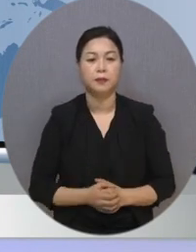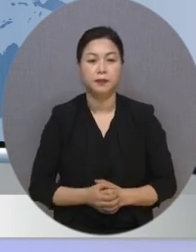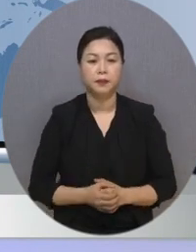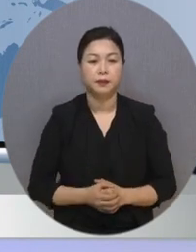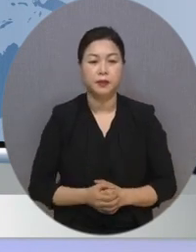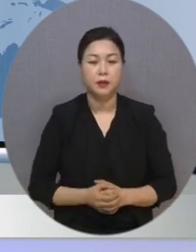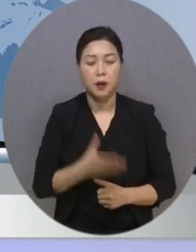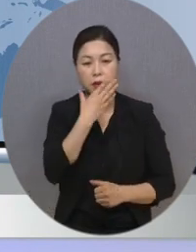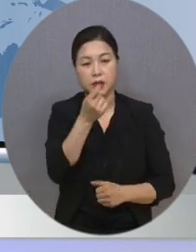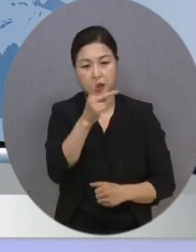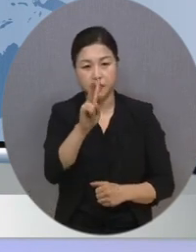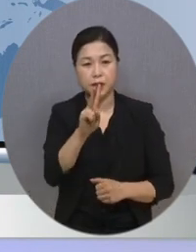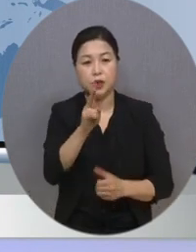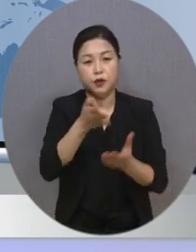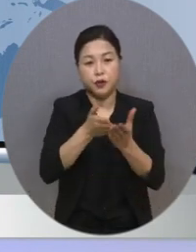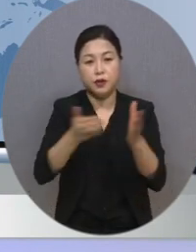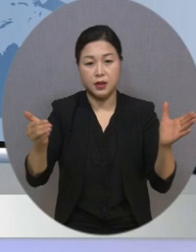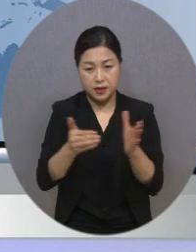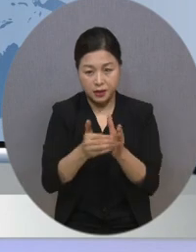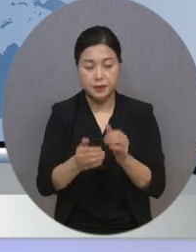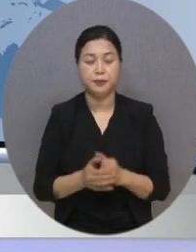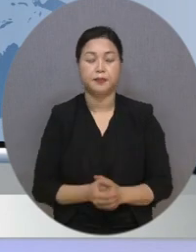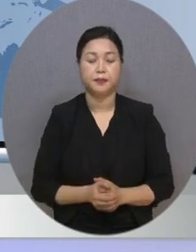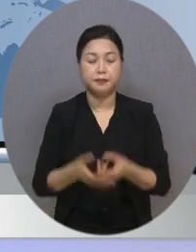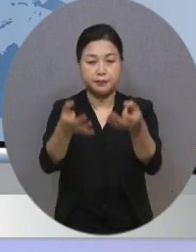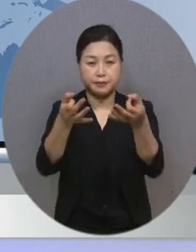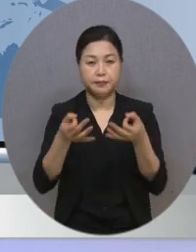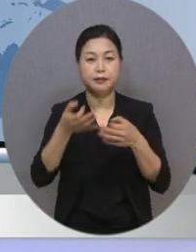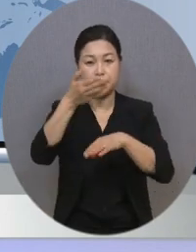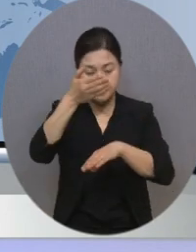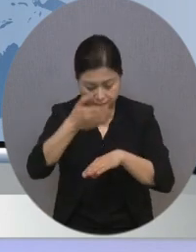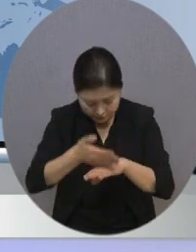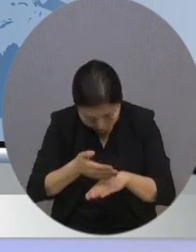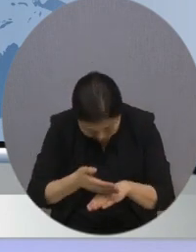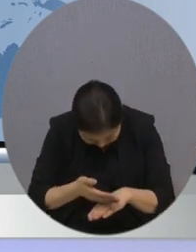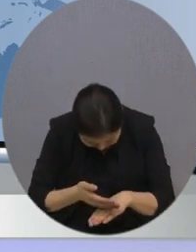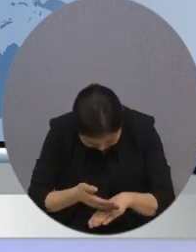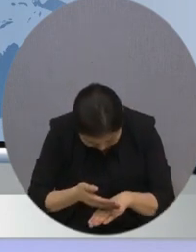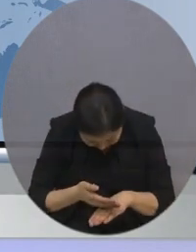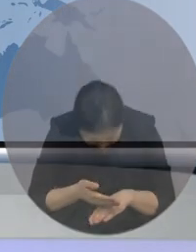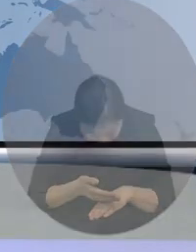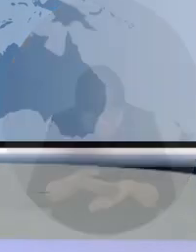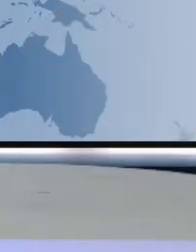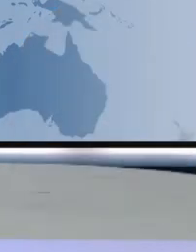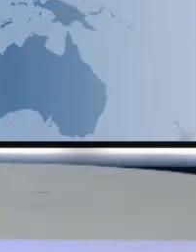이상 복지TV 뉴스 24를 마칩니다. 시청해주신 여러분 고맙습니다.